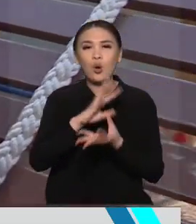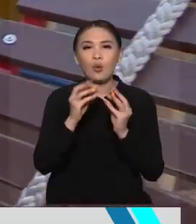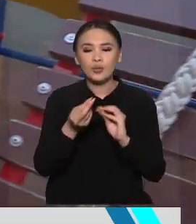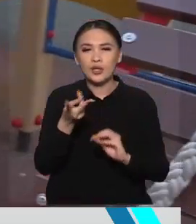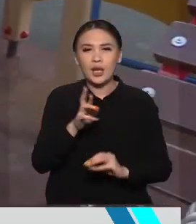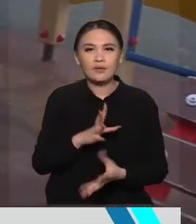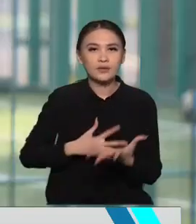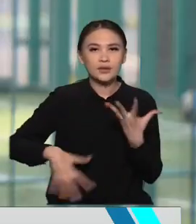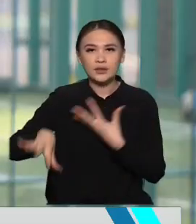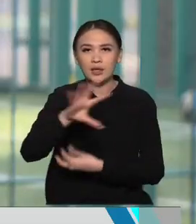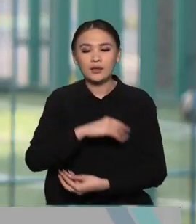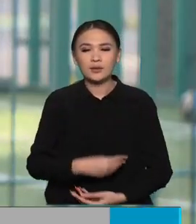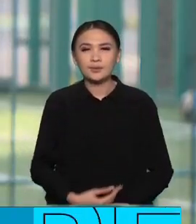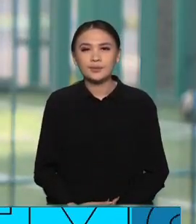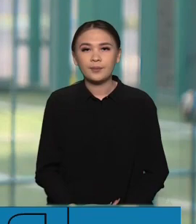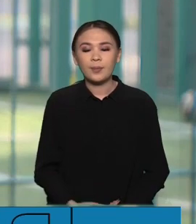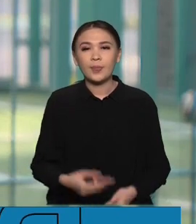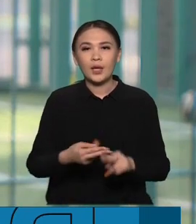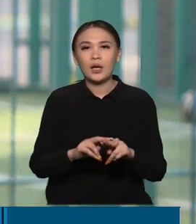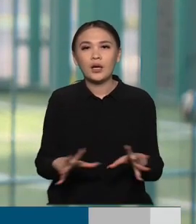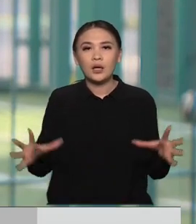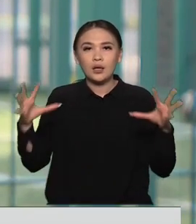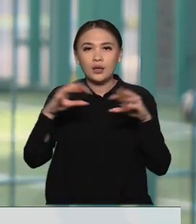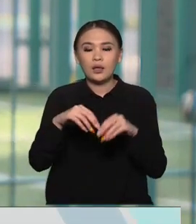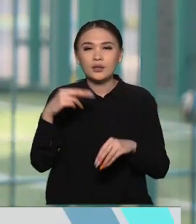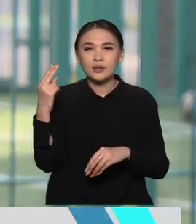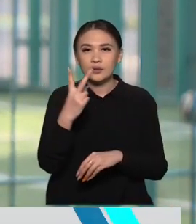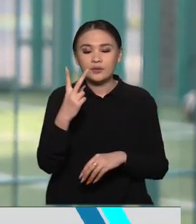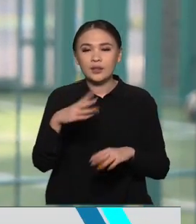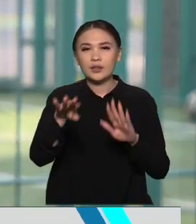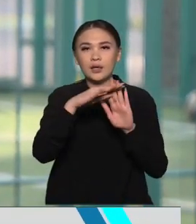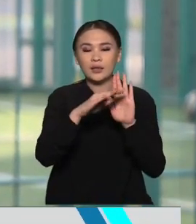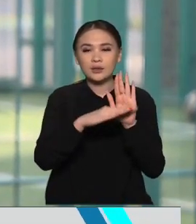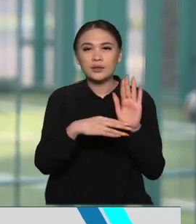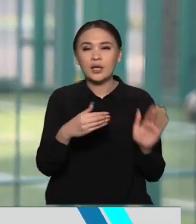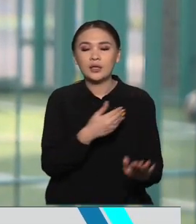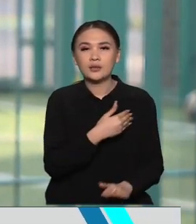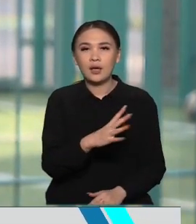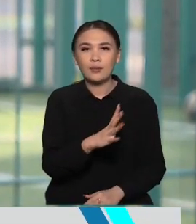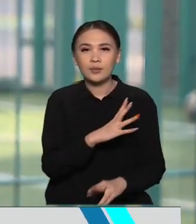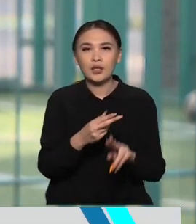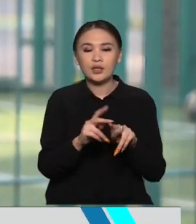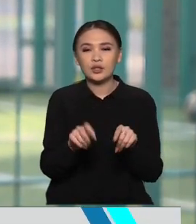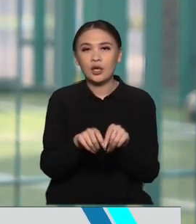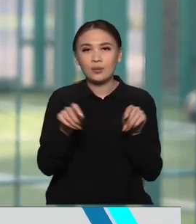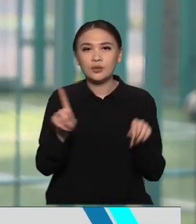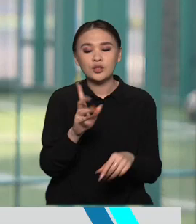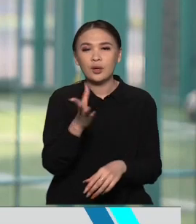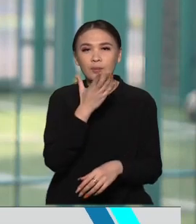всех. Мы решили объединить в одной традиции сразу две мысли, что вот откроем ребенку дорогу, чтобы она вот такой